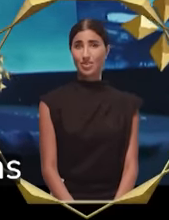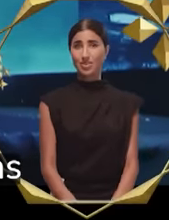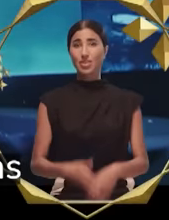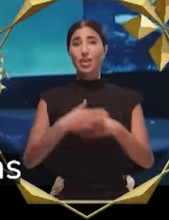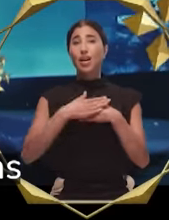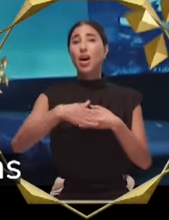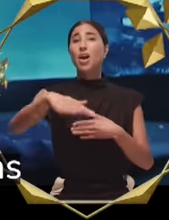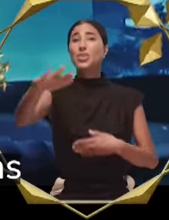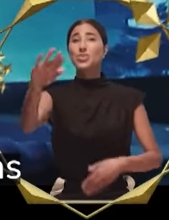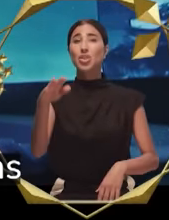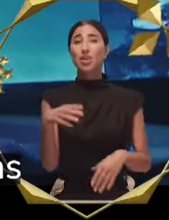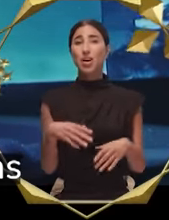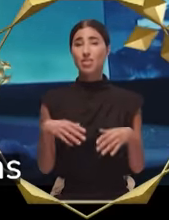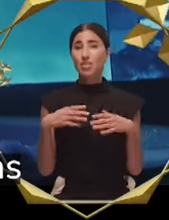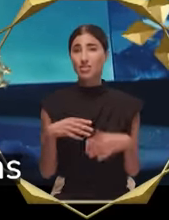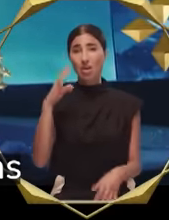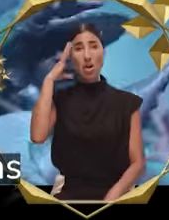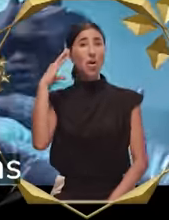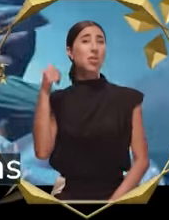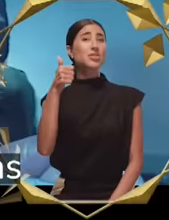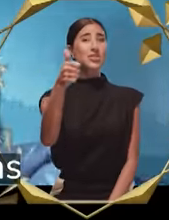وهجر صدري حسن ظني